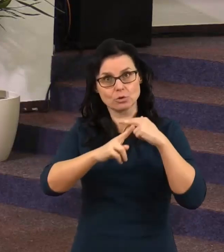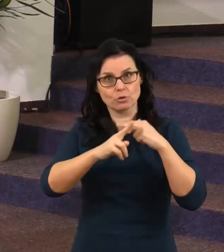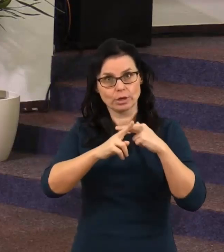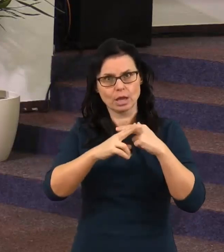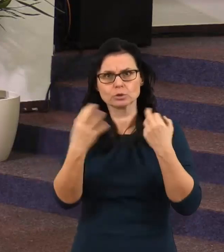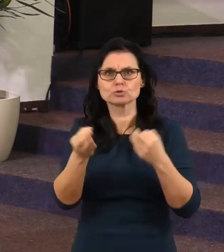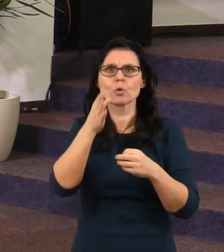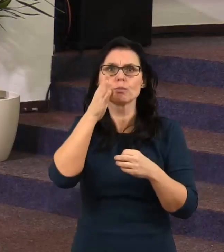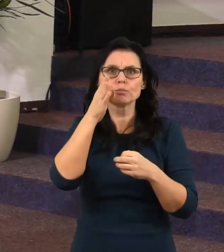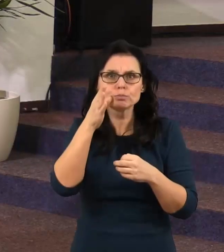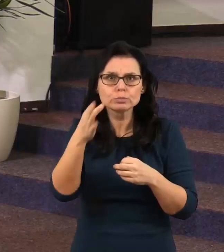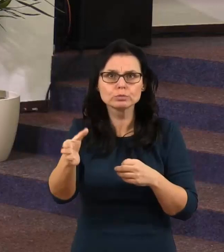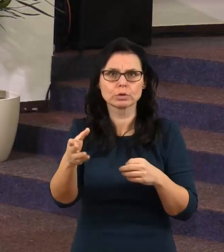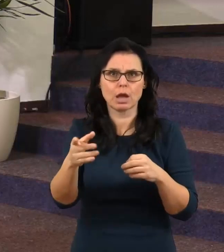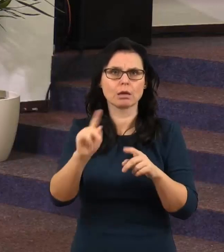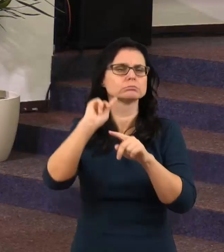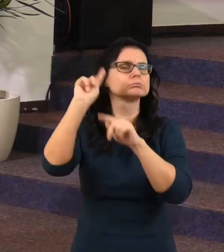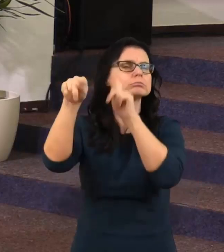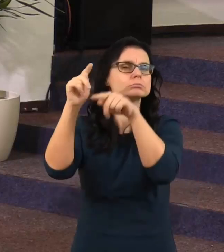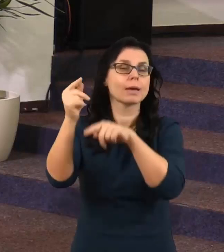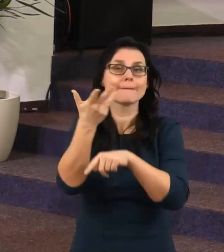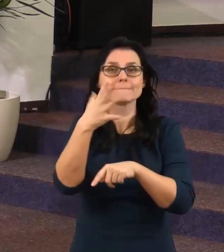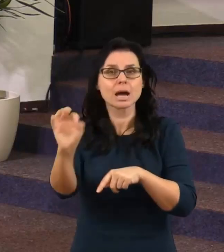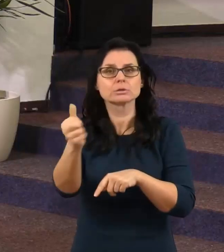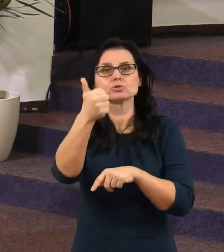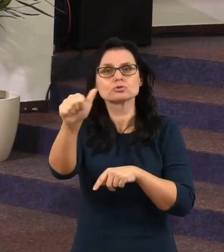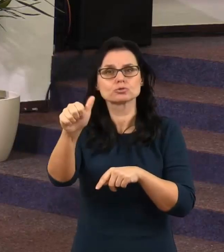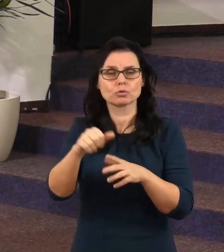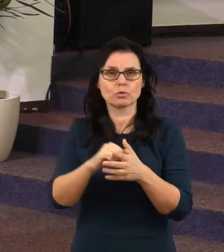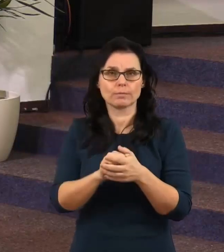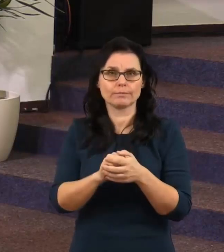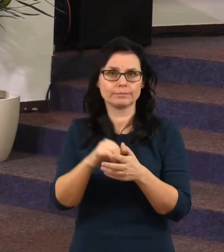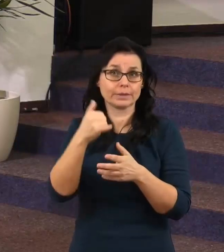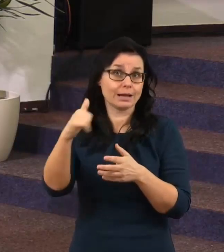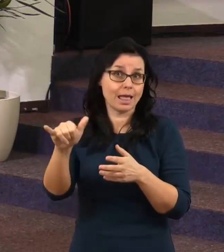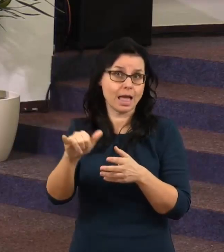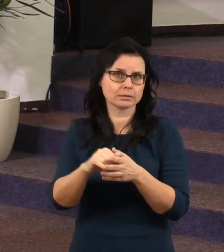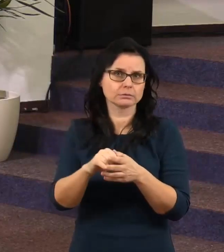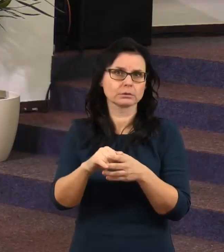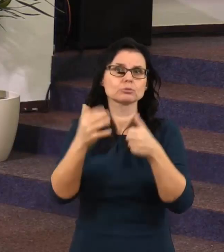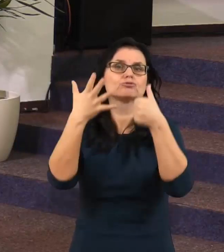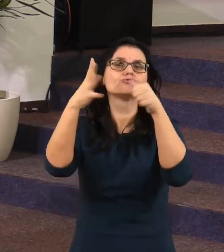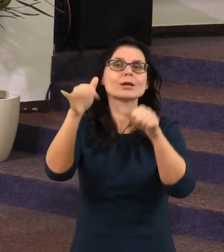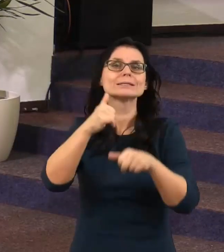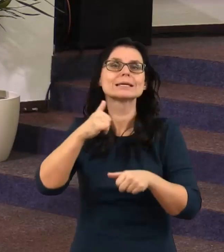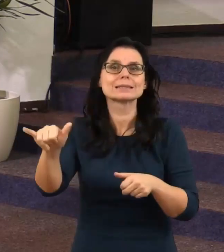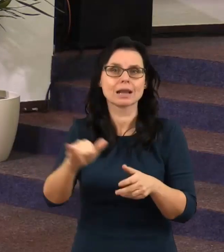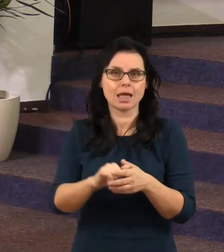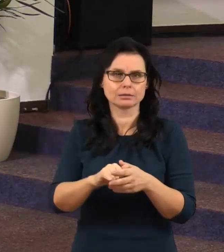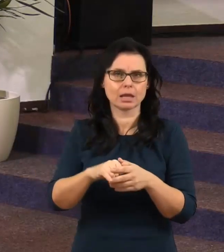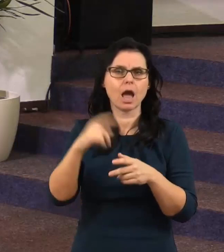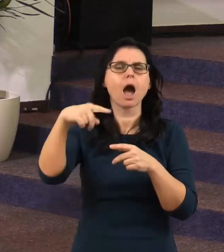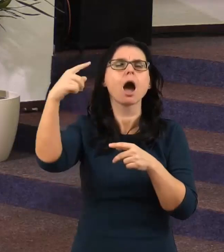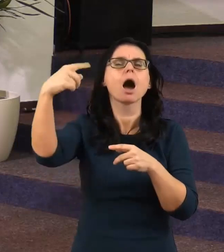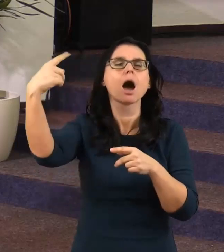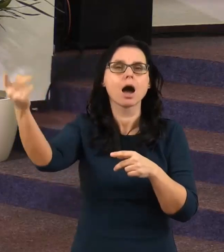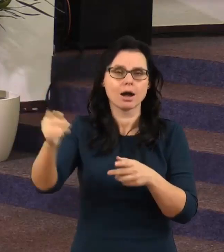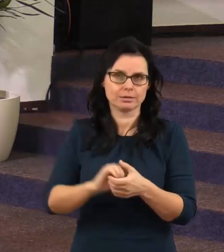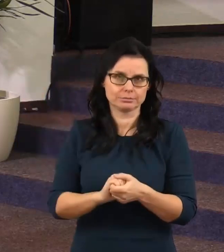co se stane za, já nevím, 50-100, ba ne, co se stane za 600 let a ještě později.